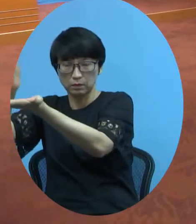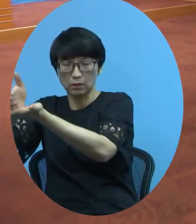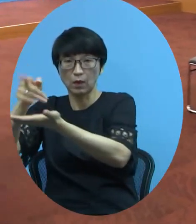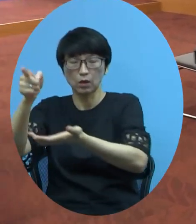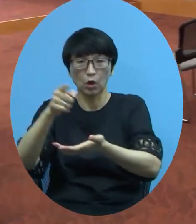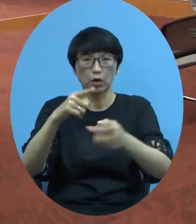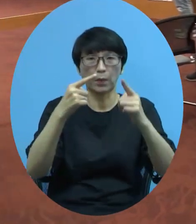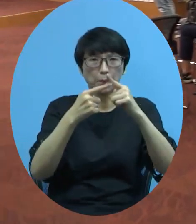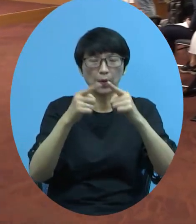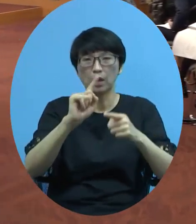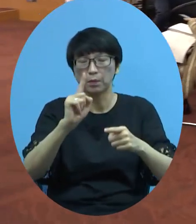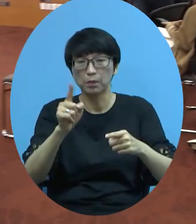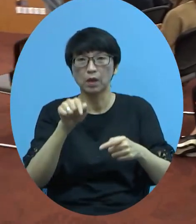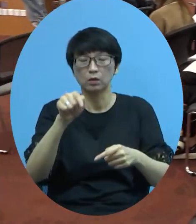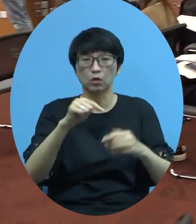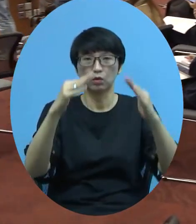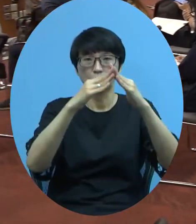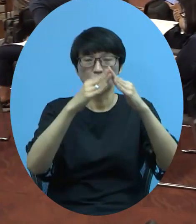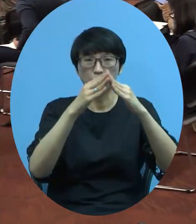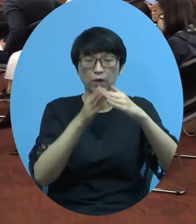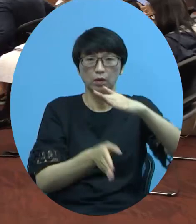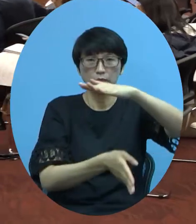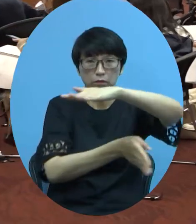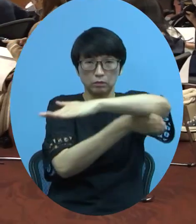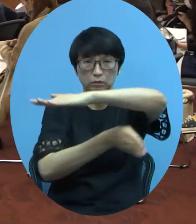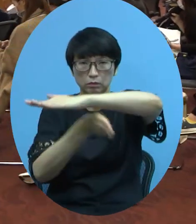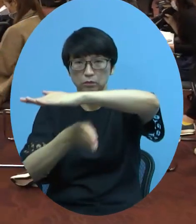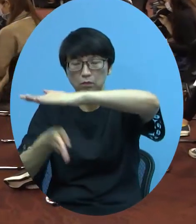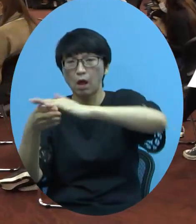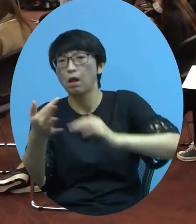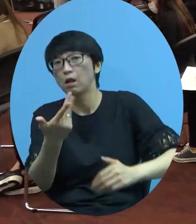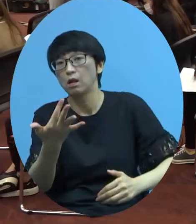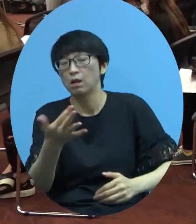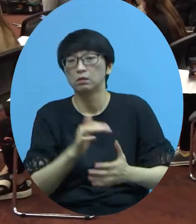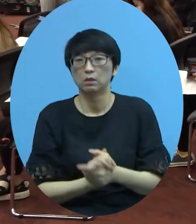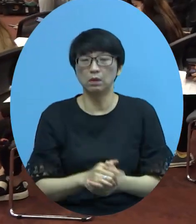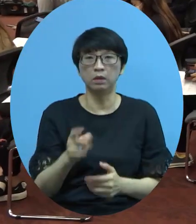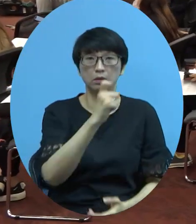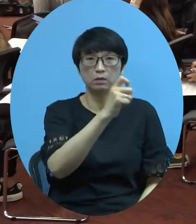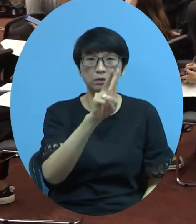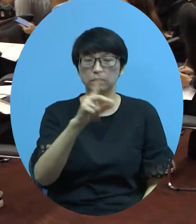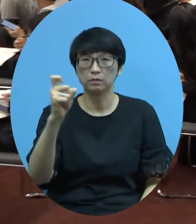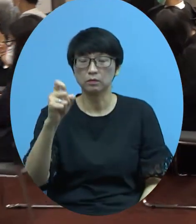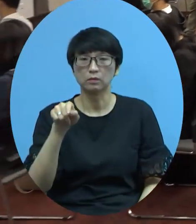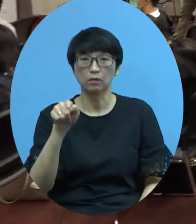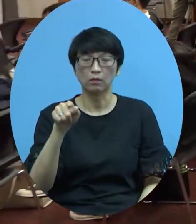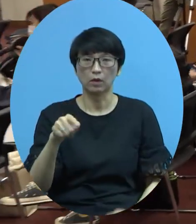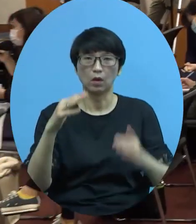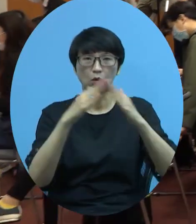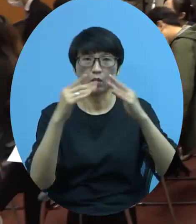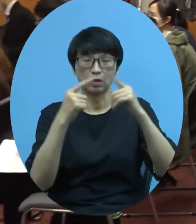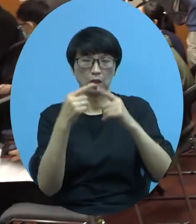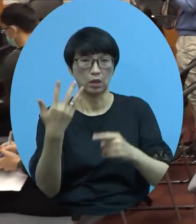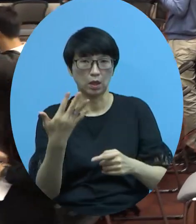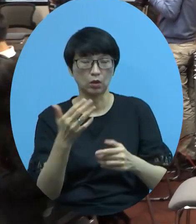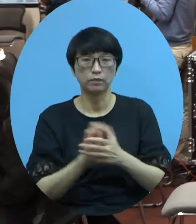哋嗰間屋其實拆咗分割開咗幾多火啦？同埋嗰個929其實有幾多個屋企人係住